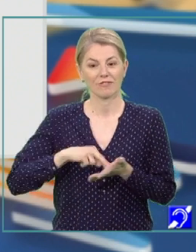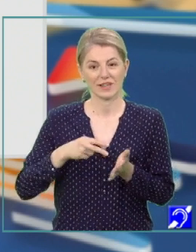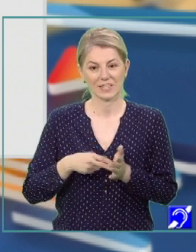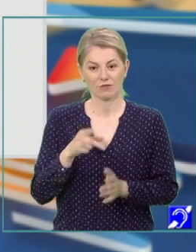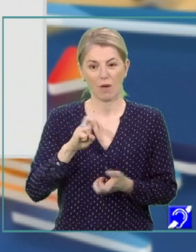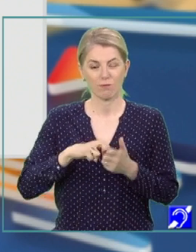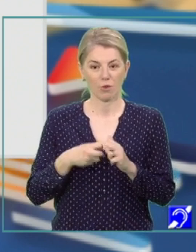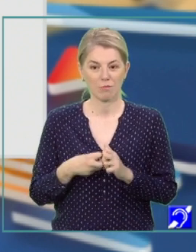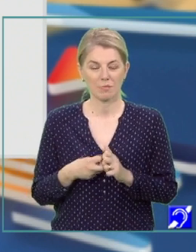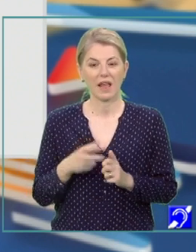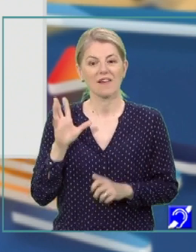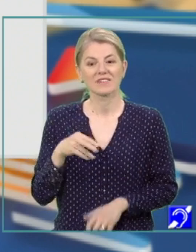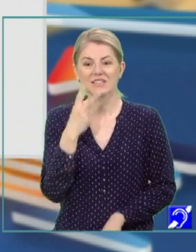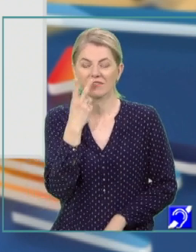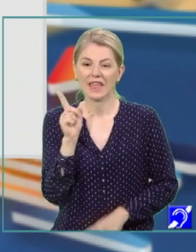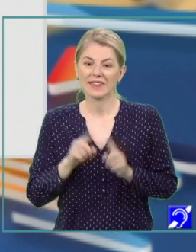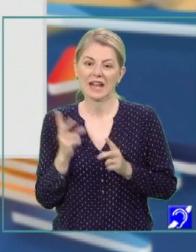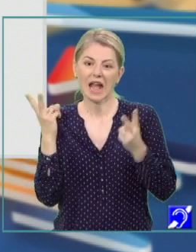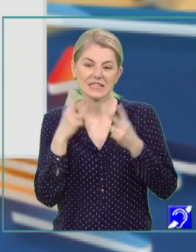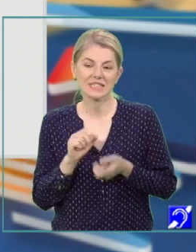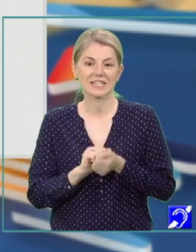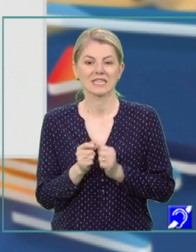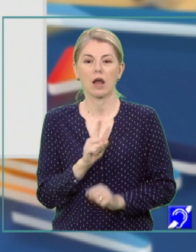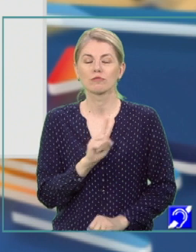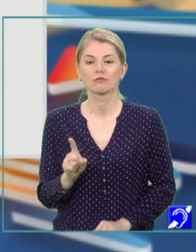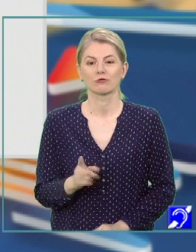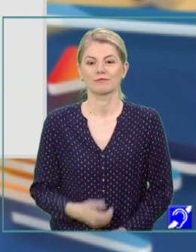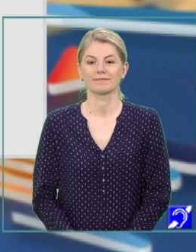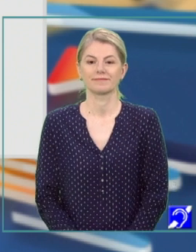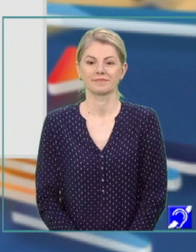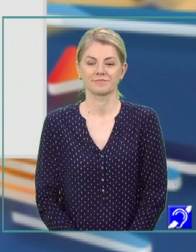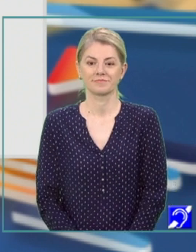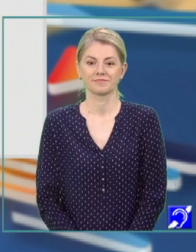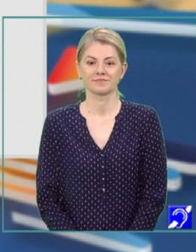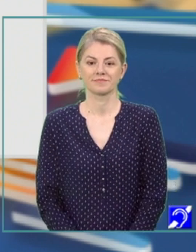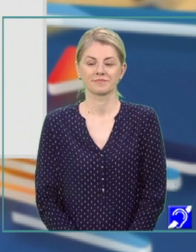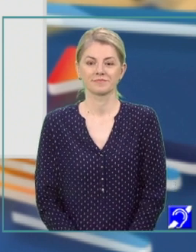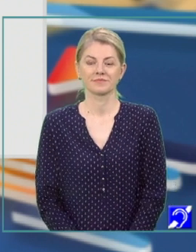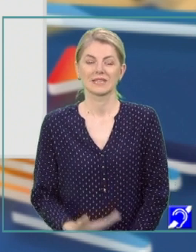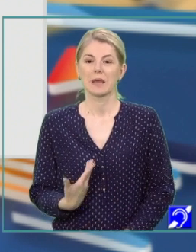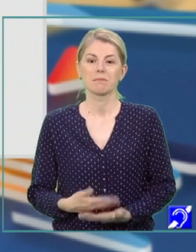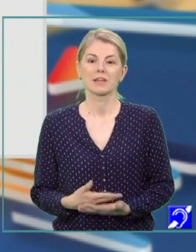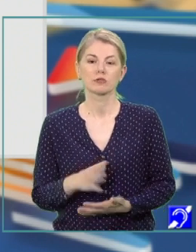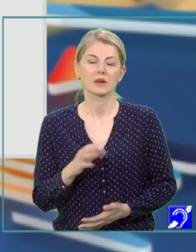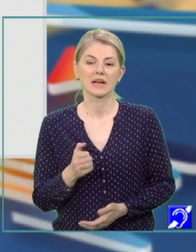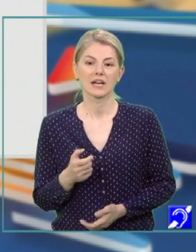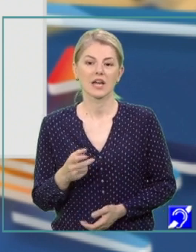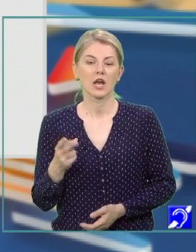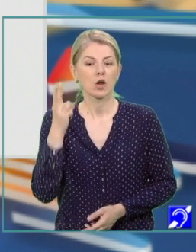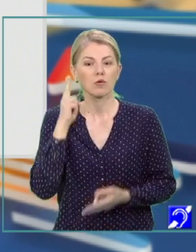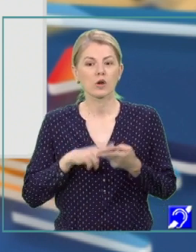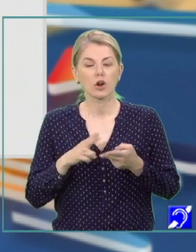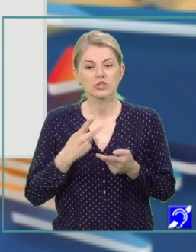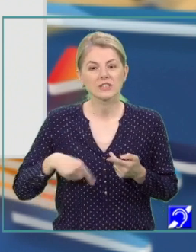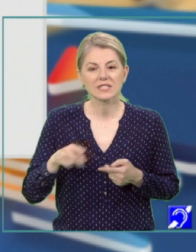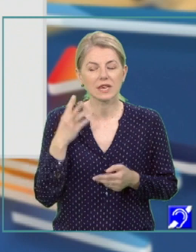această problemă, veți vedea dacă ați înțeles cu adevărat lecția noastră. Pentru că cunoștințele pe